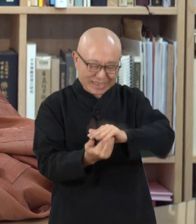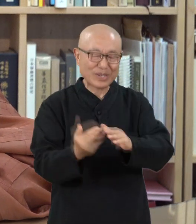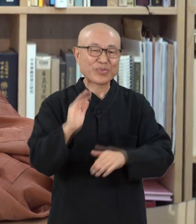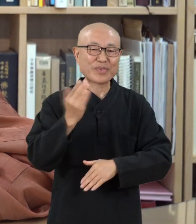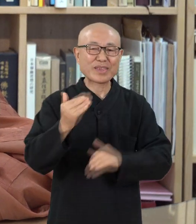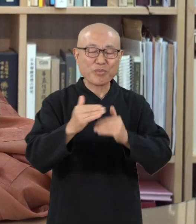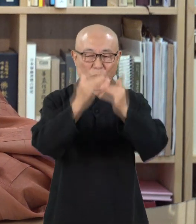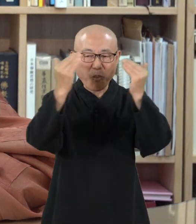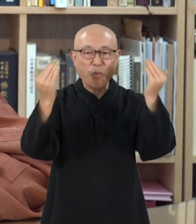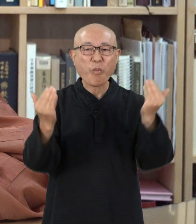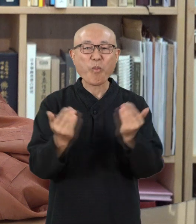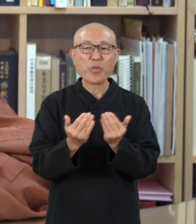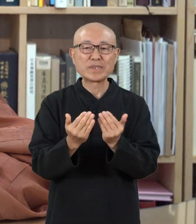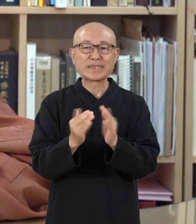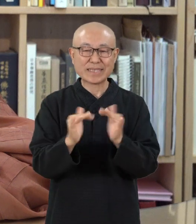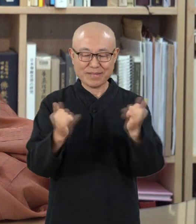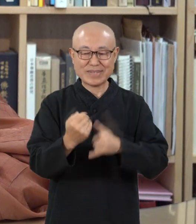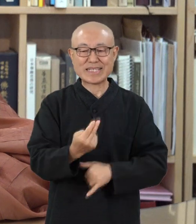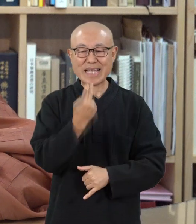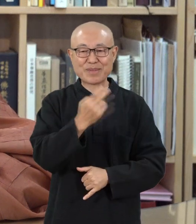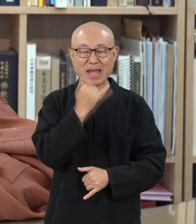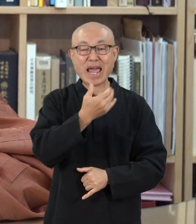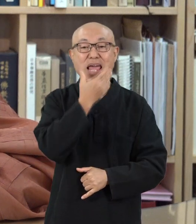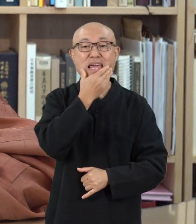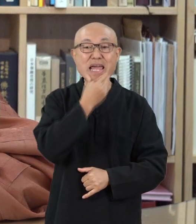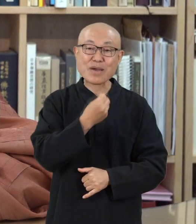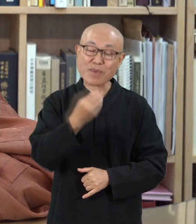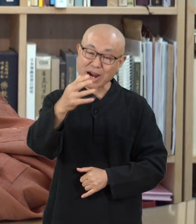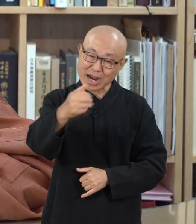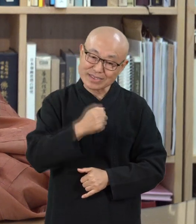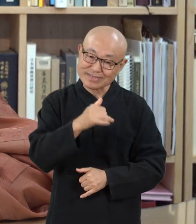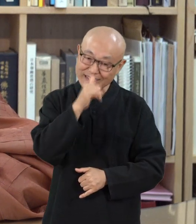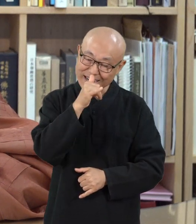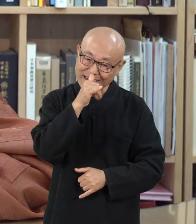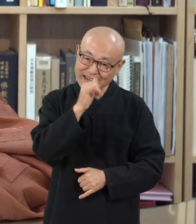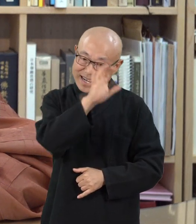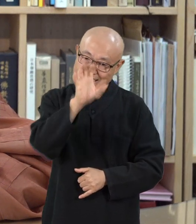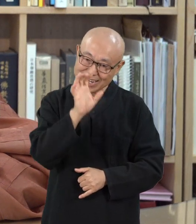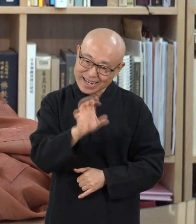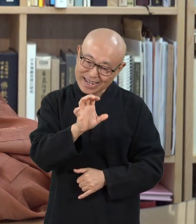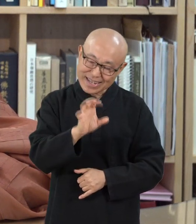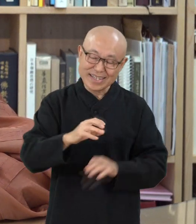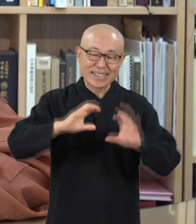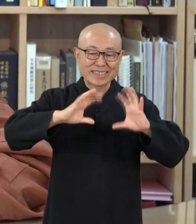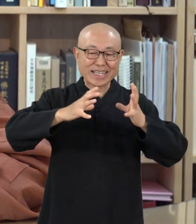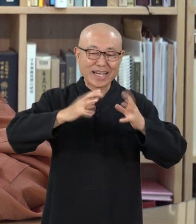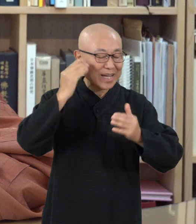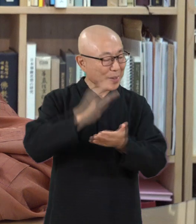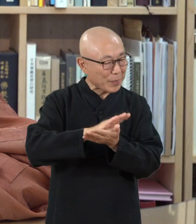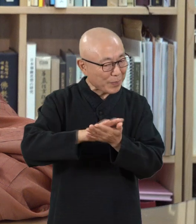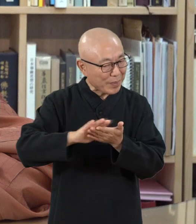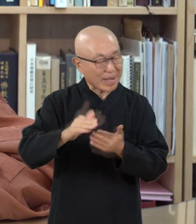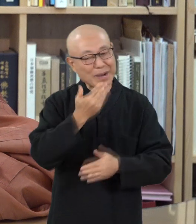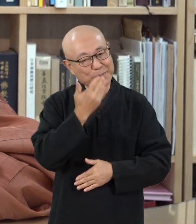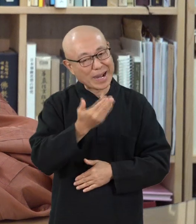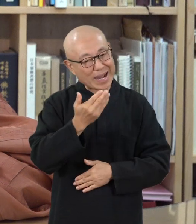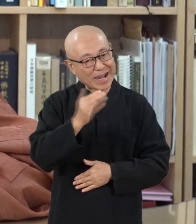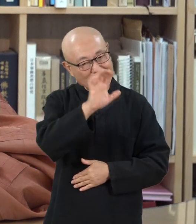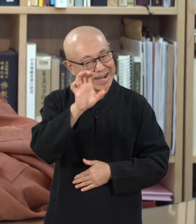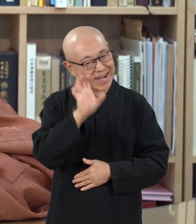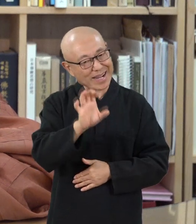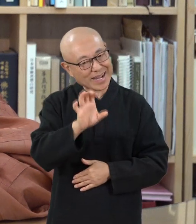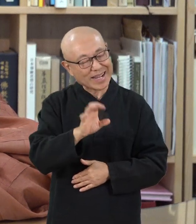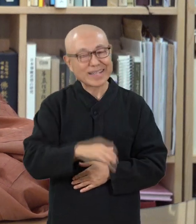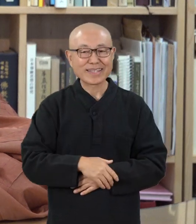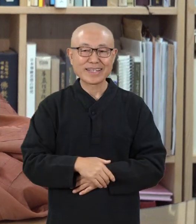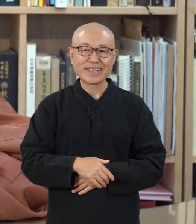모든 생명이 행복해질 수 있을까? 세계가 평화로워질 수 있을까? 오히려